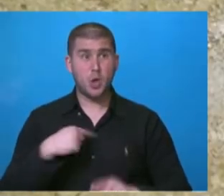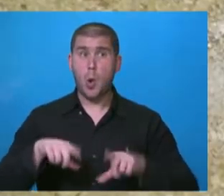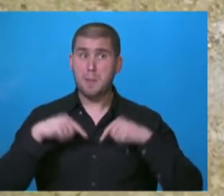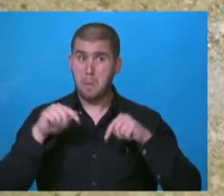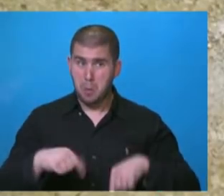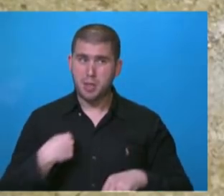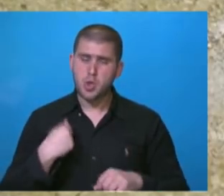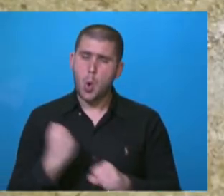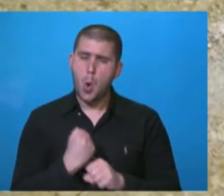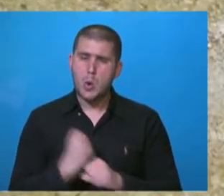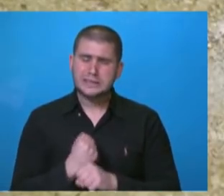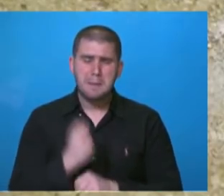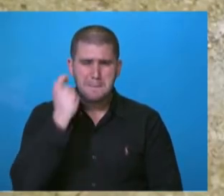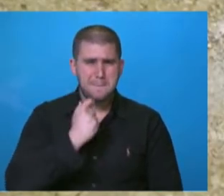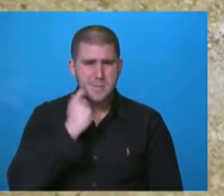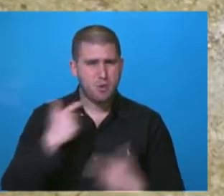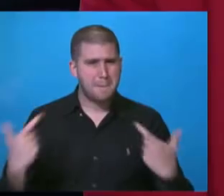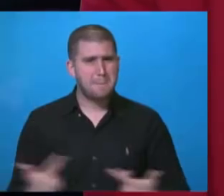אנחנו מבצעים פשע מלחמה.